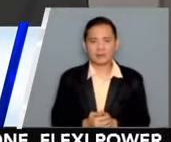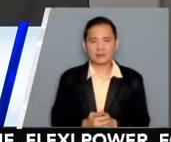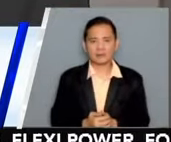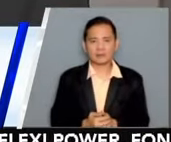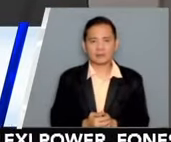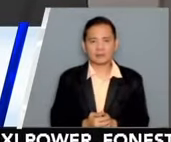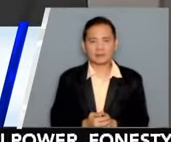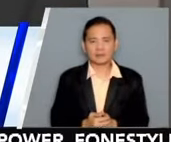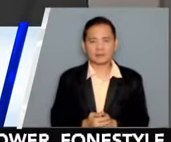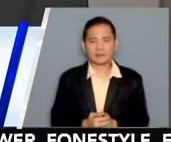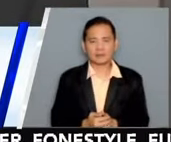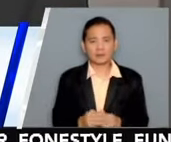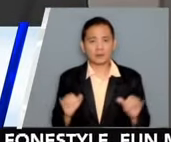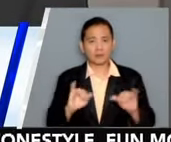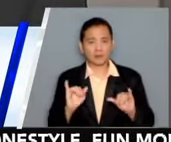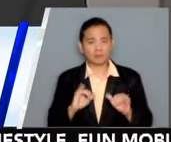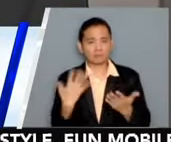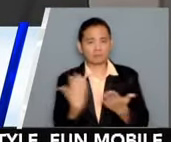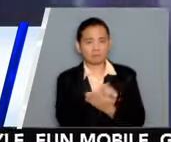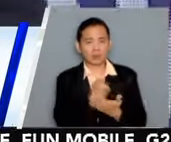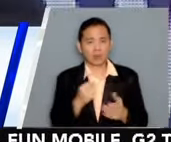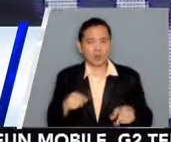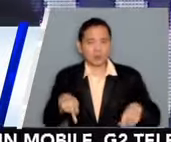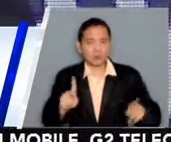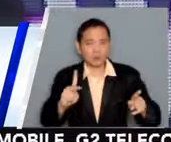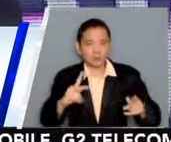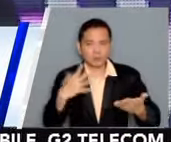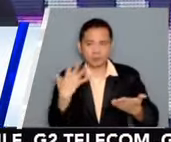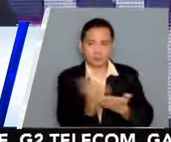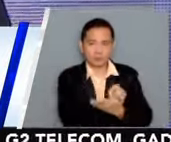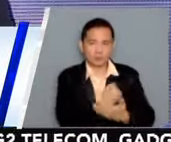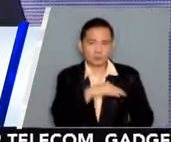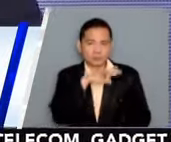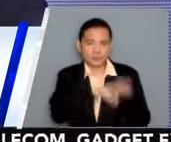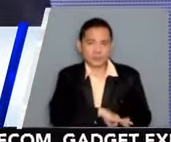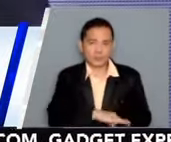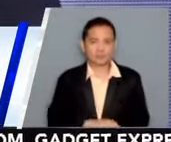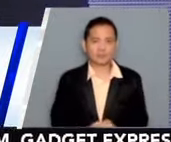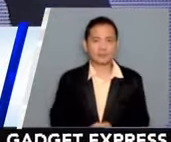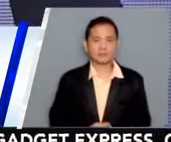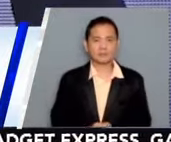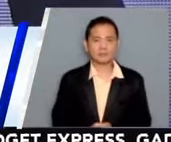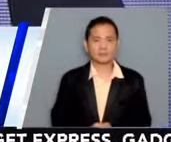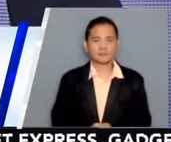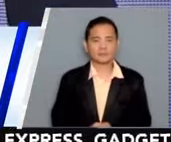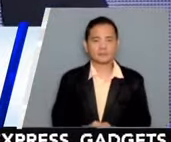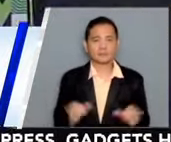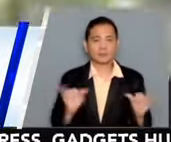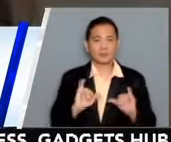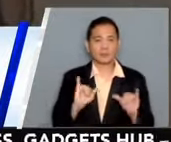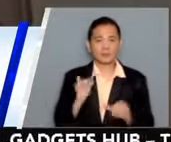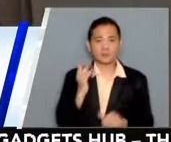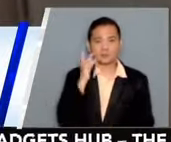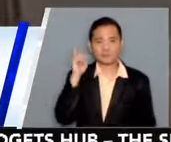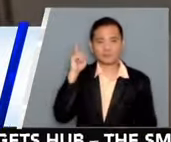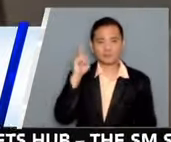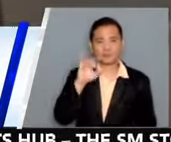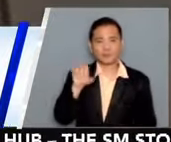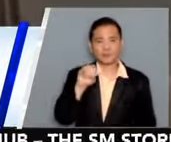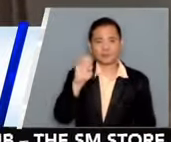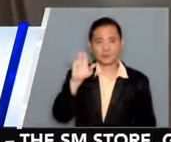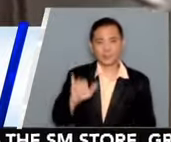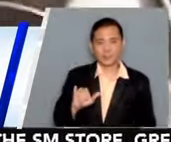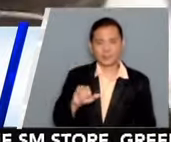at i-grab yung opportunity na kumita. Binigyang diin ni Go Negosyo founder Joey Concepcion ang kahalagahan